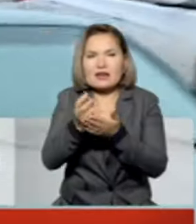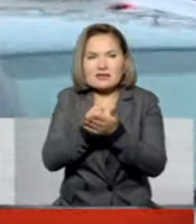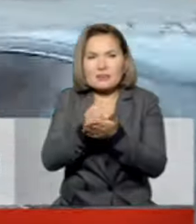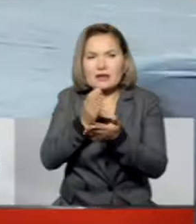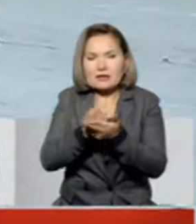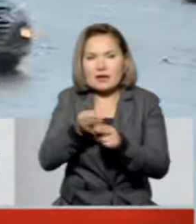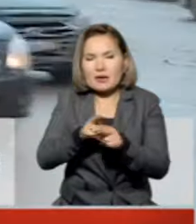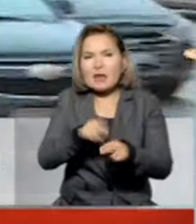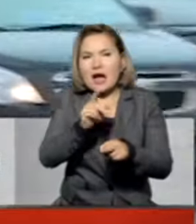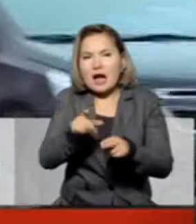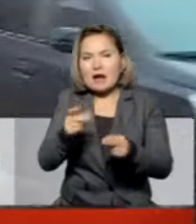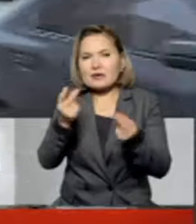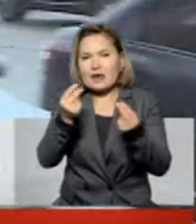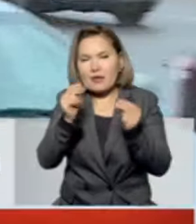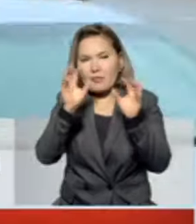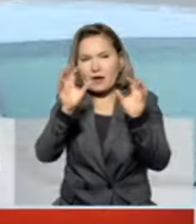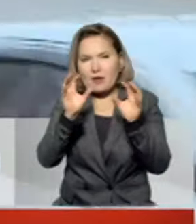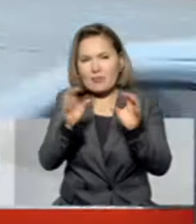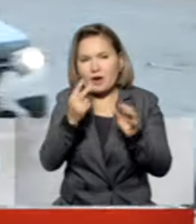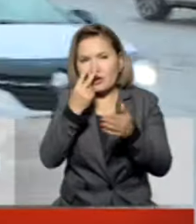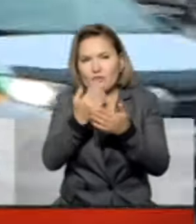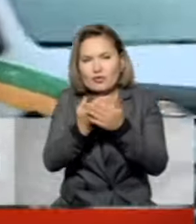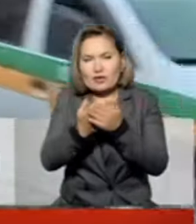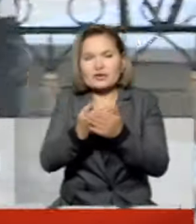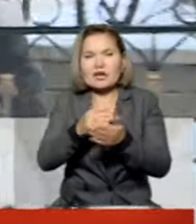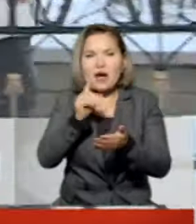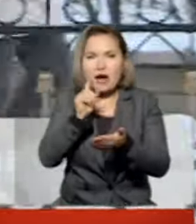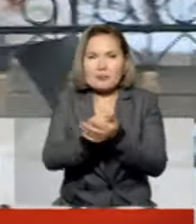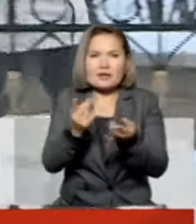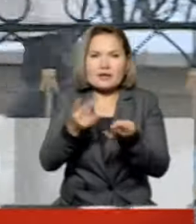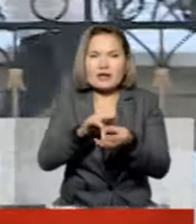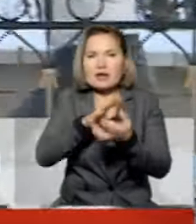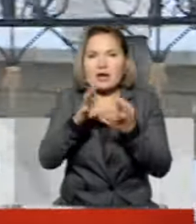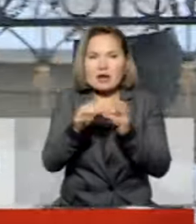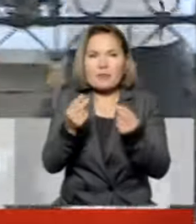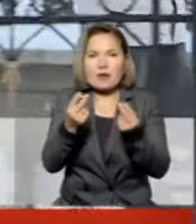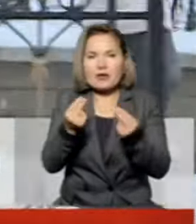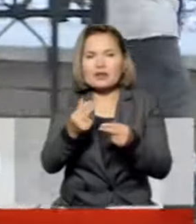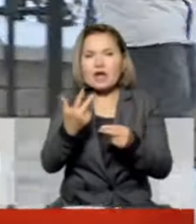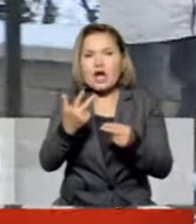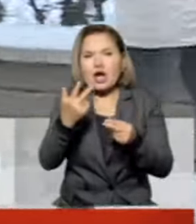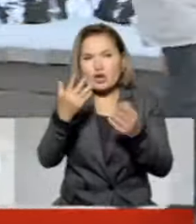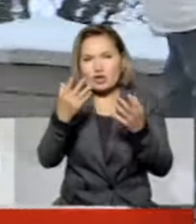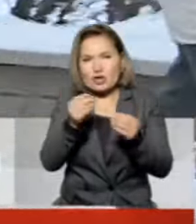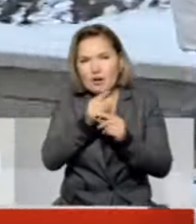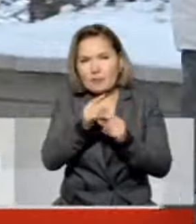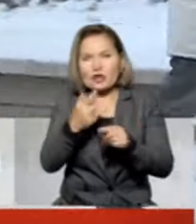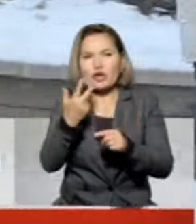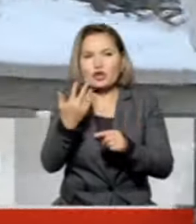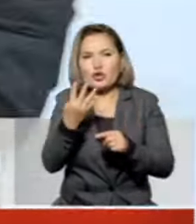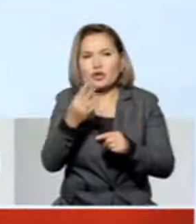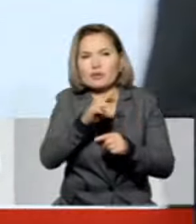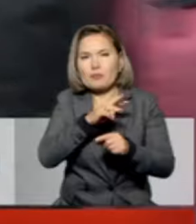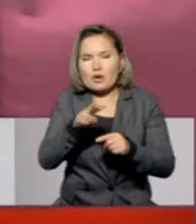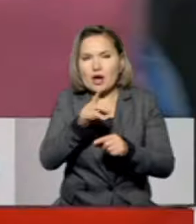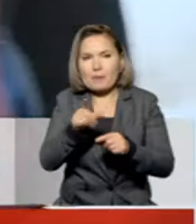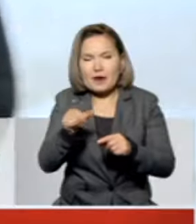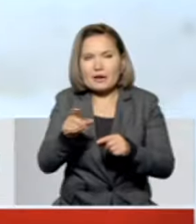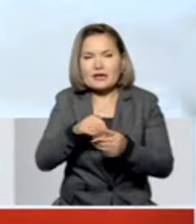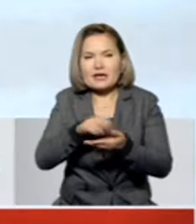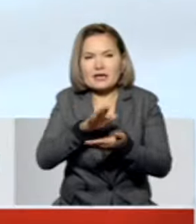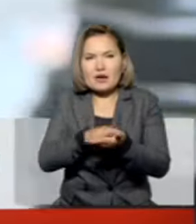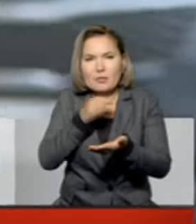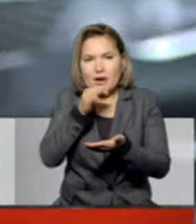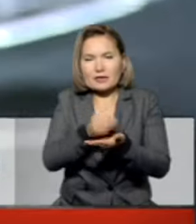азаматтар декларация тапсырудан босатылмайды. Жалпы декларацияның алғашқы үш кезеңінде 4 миллионнан астам адам есеп